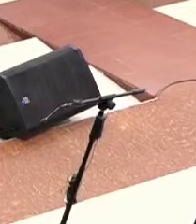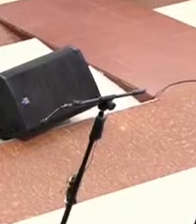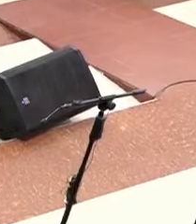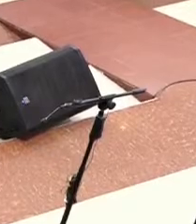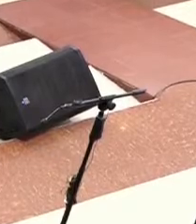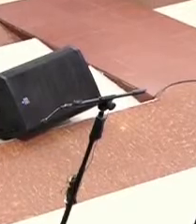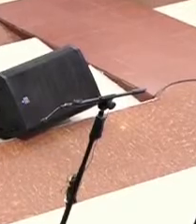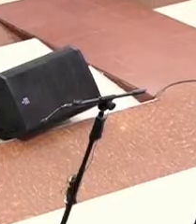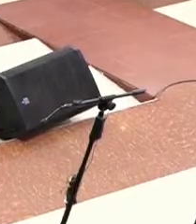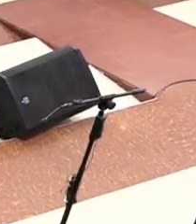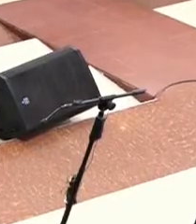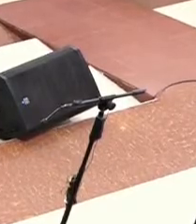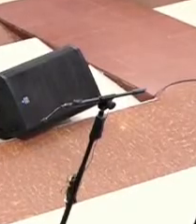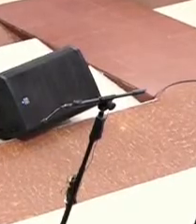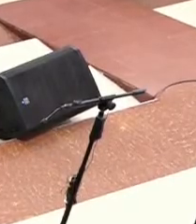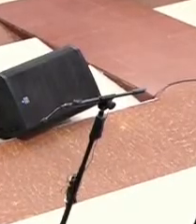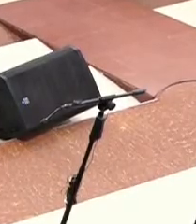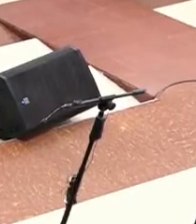Taamini